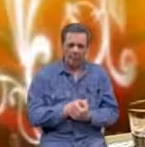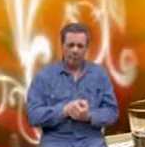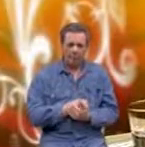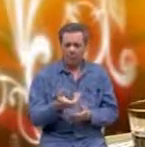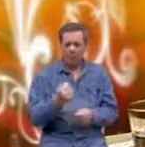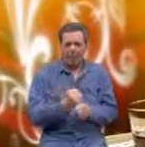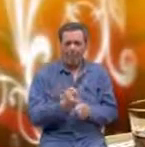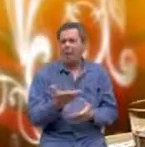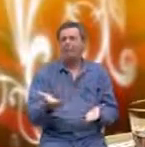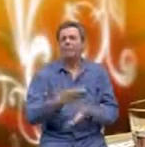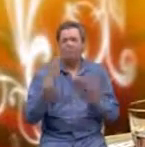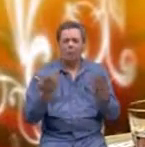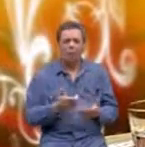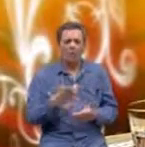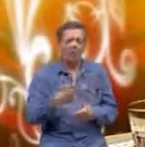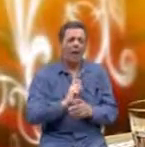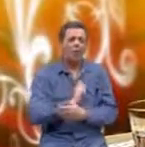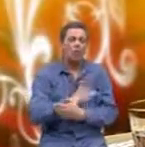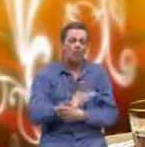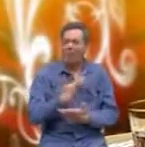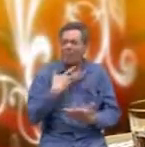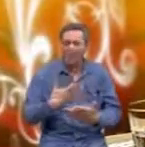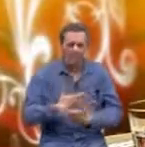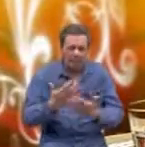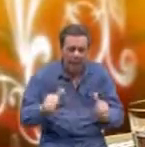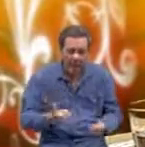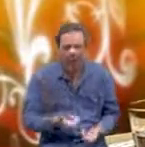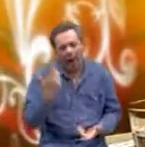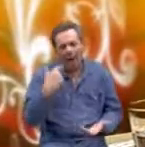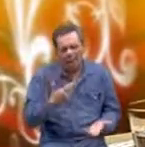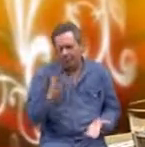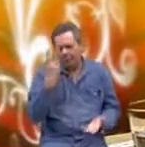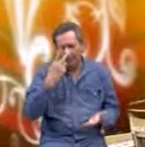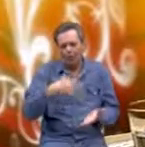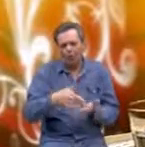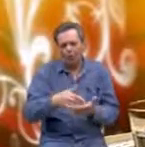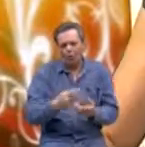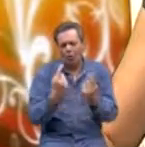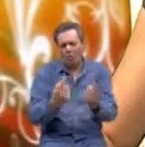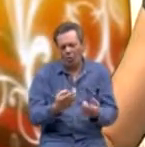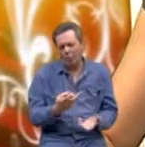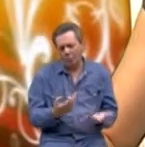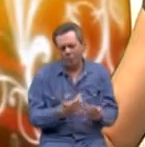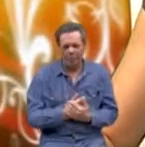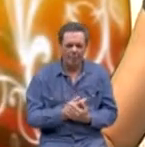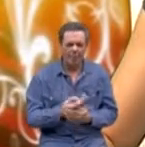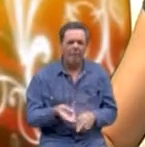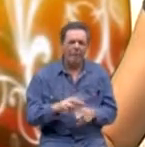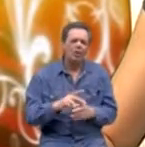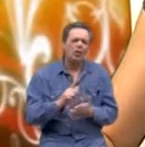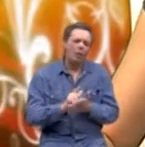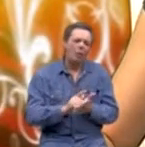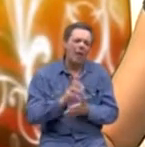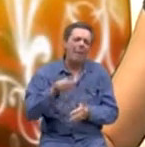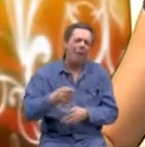samo tako jer ste jako zaljubljeni i veliki entuzijast. Može, tu ste puno više doprinjeli. Više vrijeme nego novac. Znam. Uključen. Ali je trebalo je